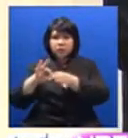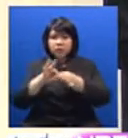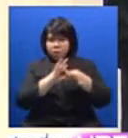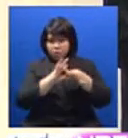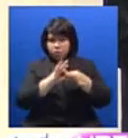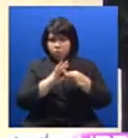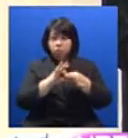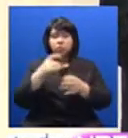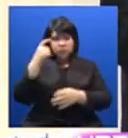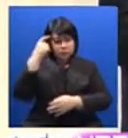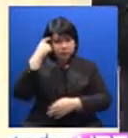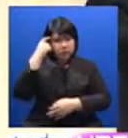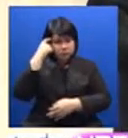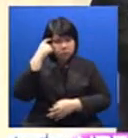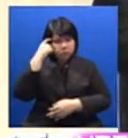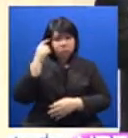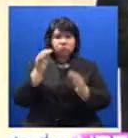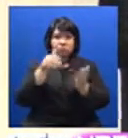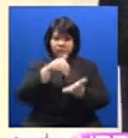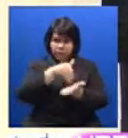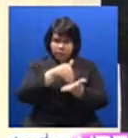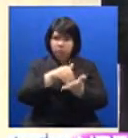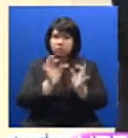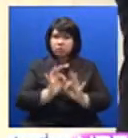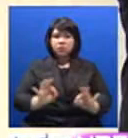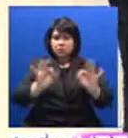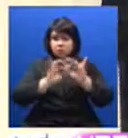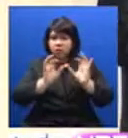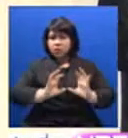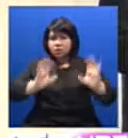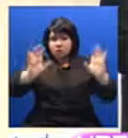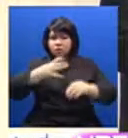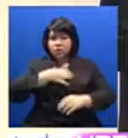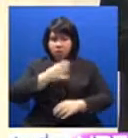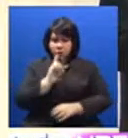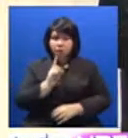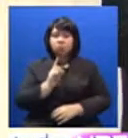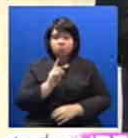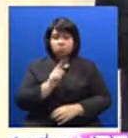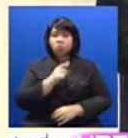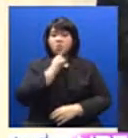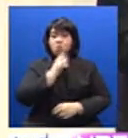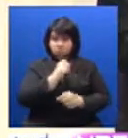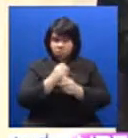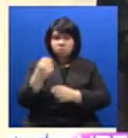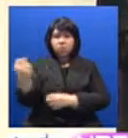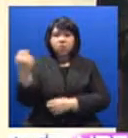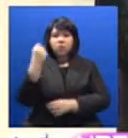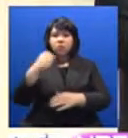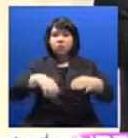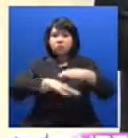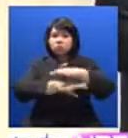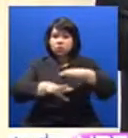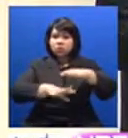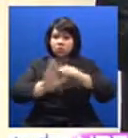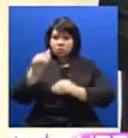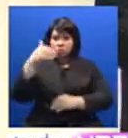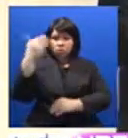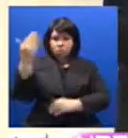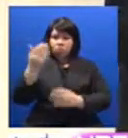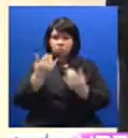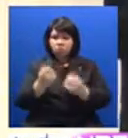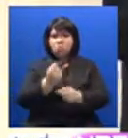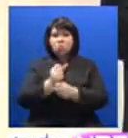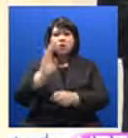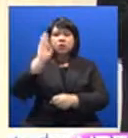แบบนี้นะเอาหลักๆของที่รัฐบาลต้องการผมคิดว่าท่านก็ต้องการแบบนี้นะสร้างความเข้มแข็งนะครับวันนี้ภาคเอกชนทำได้ไม่ม